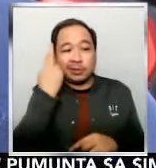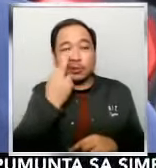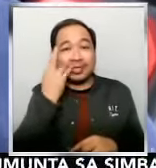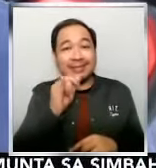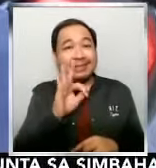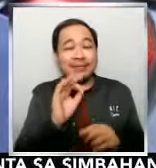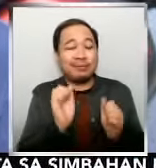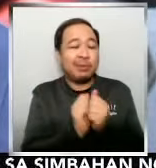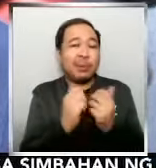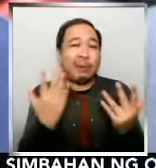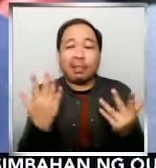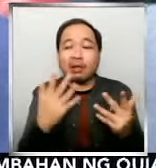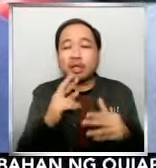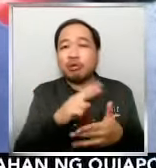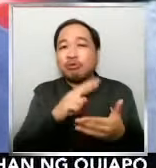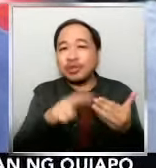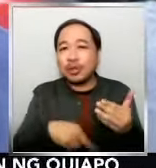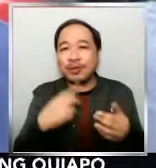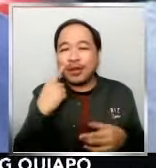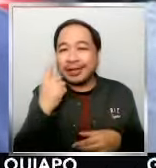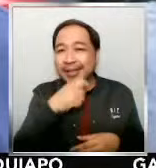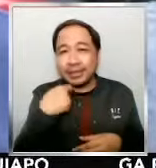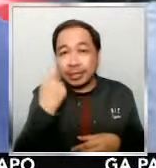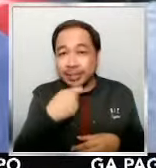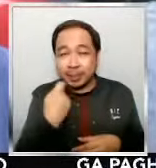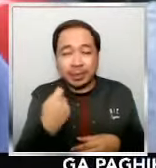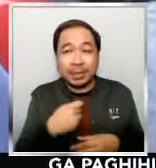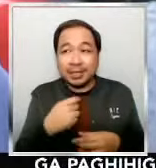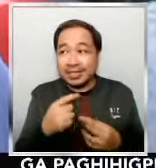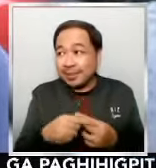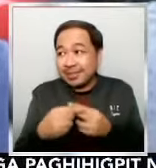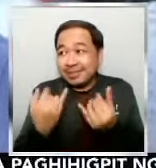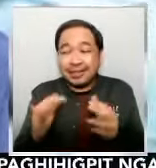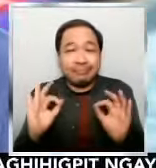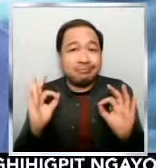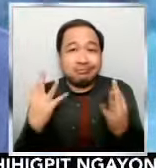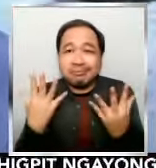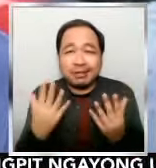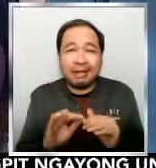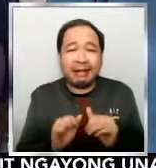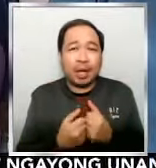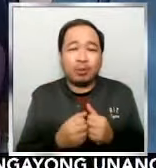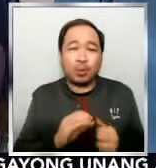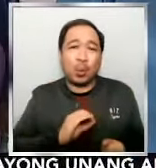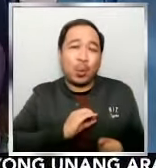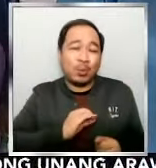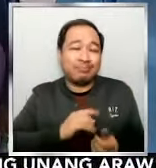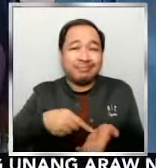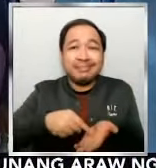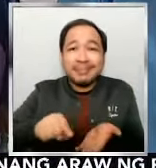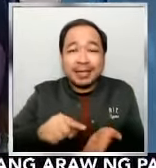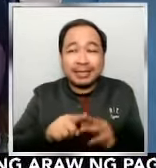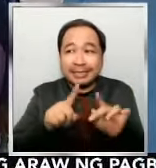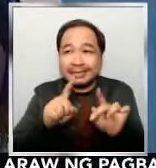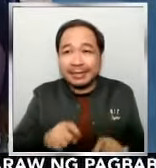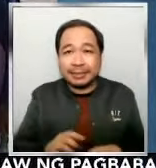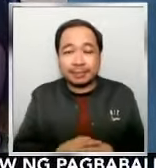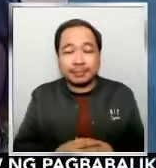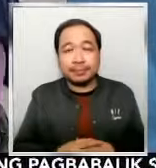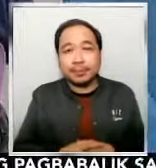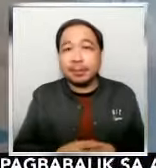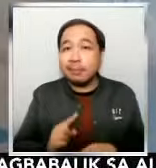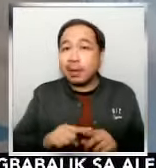sa antigen. Mahirap, sir, lalo na ngayon. Wala kaming pera. Tapos sarili pa namin pera. Pero paalala ng